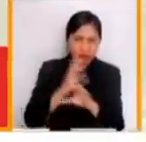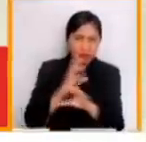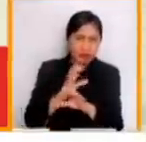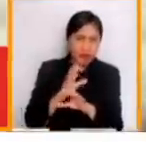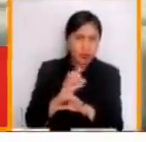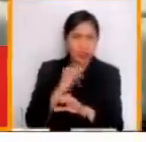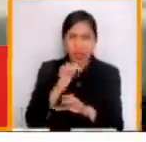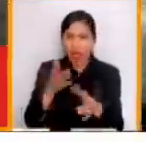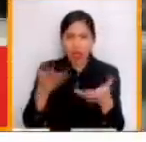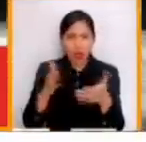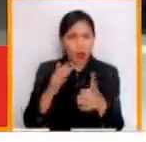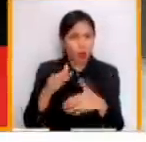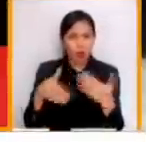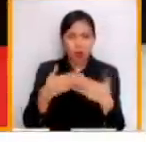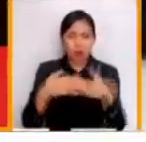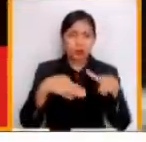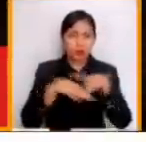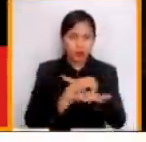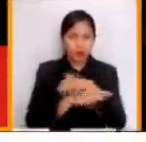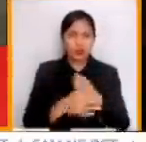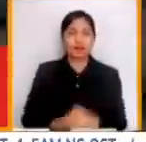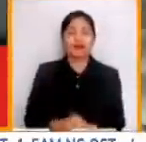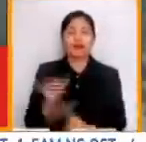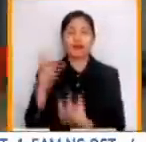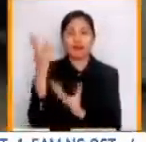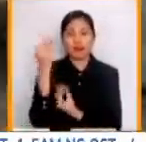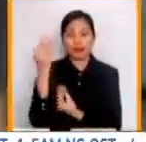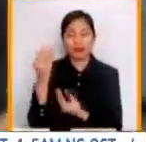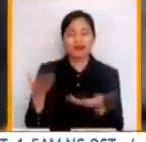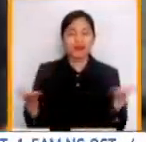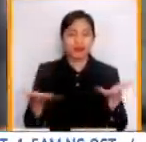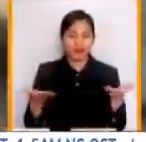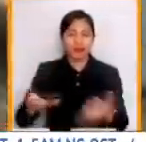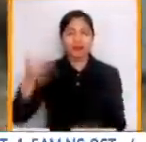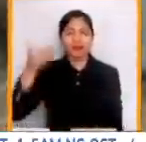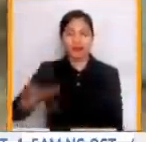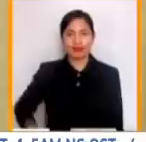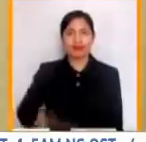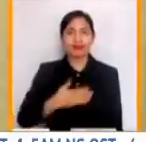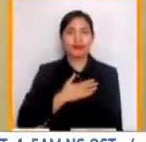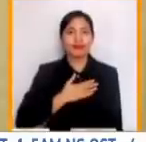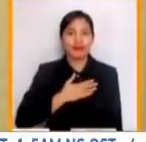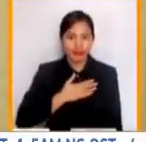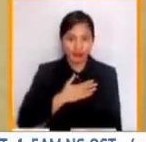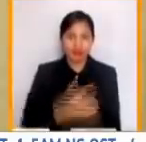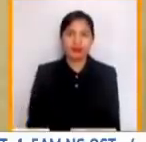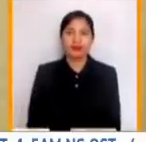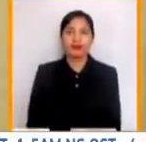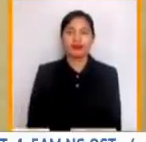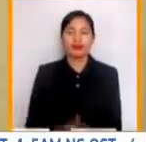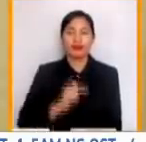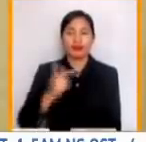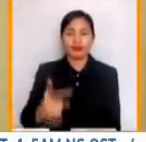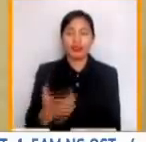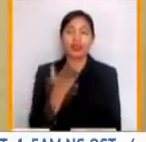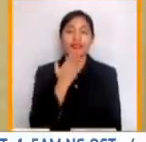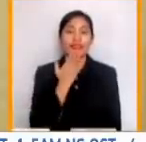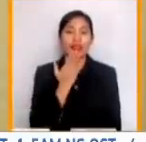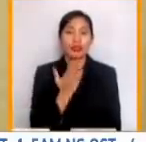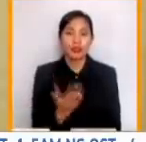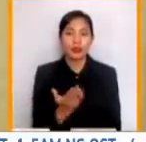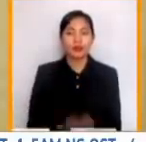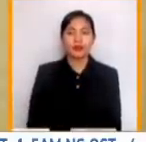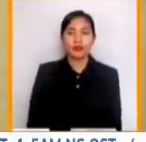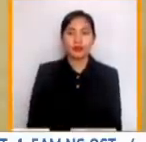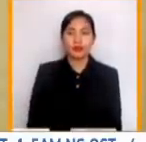sa Pasay City. Ako po si James Agustin, buong puso para sa Pilipinas. Maraming salamat, James Agustin. At antabayanan pa rin